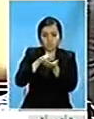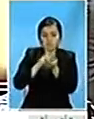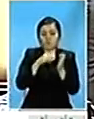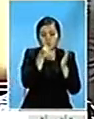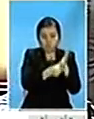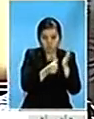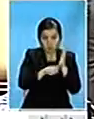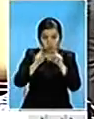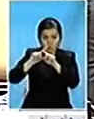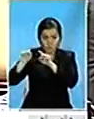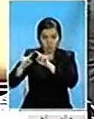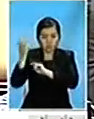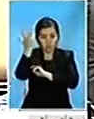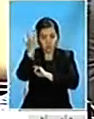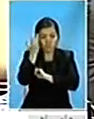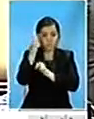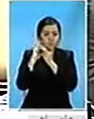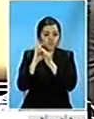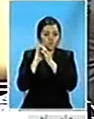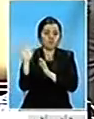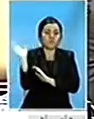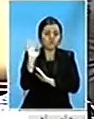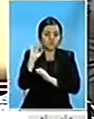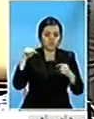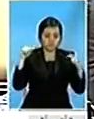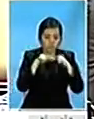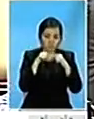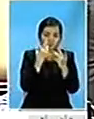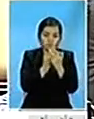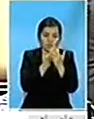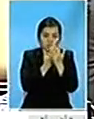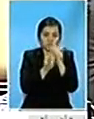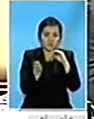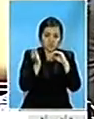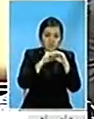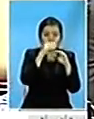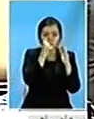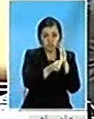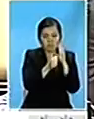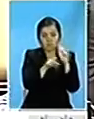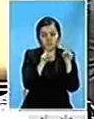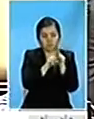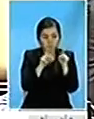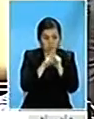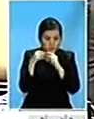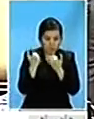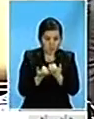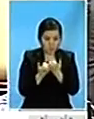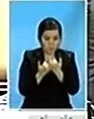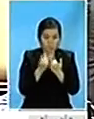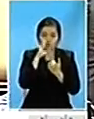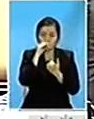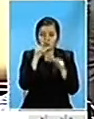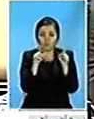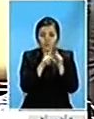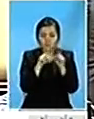จะต้องไปสร้างความกังวลให้กับผู้ใดการเก็บภาษีที่เพิ่มขึ้นก็เป็นอย่างที่ท่าน ดินตรีได้พูดถึงนะครับก็คือว่าเราก็จ